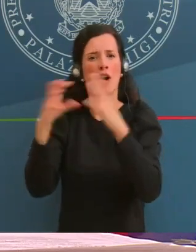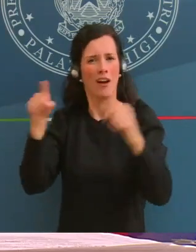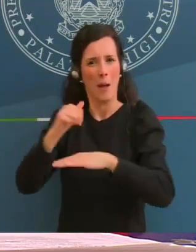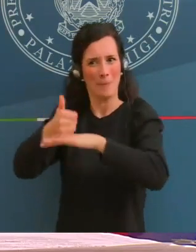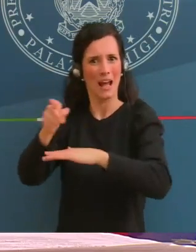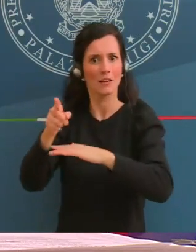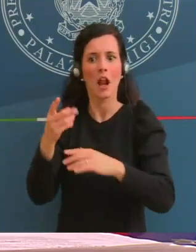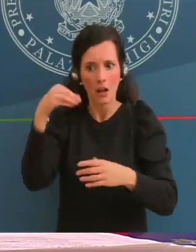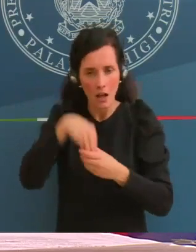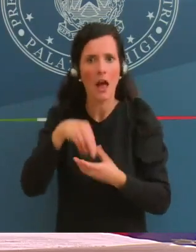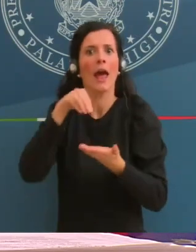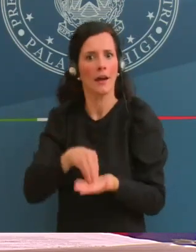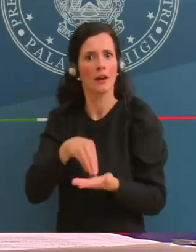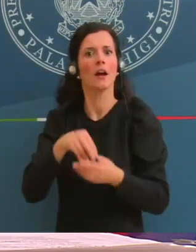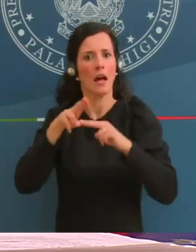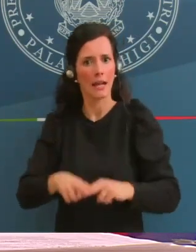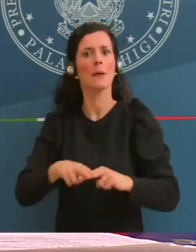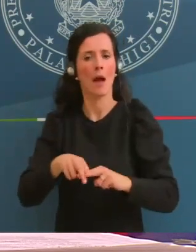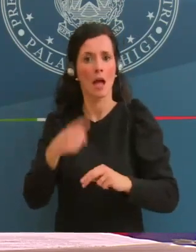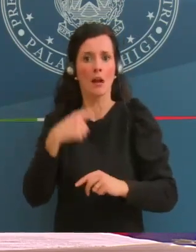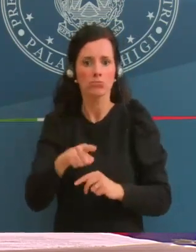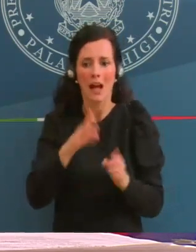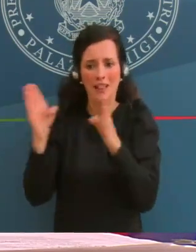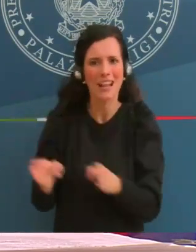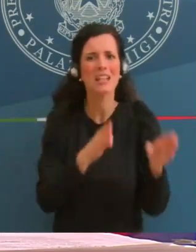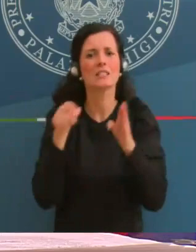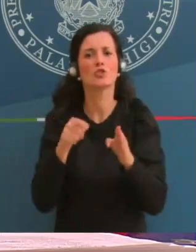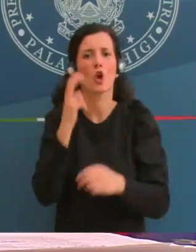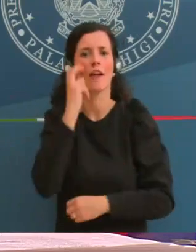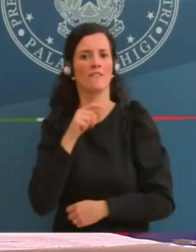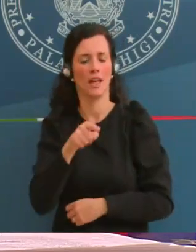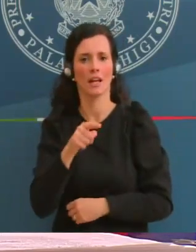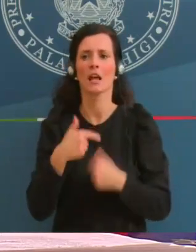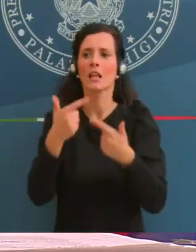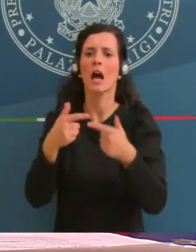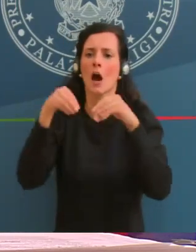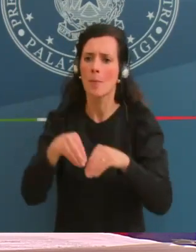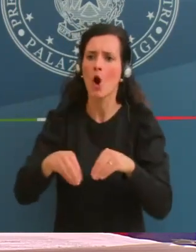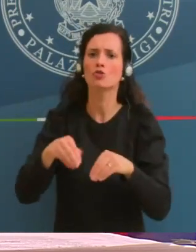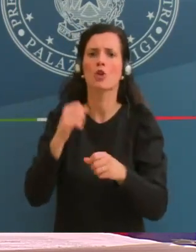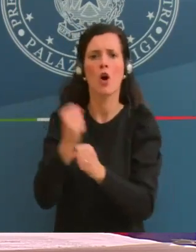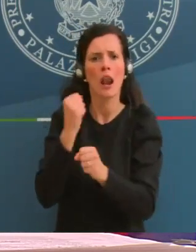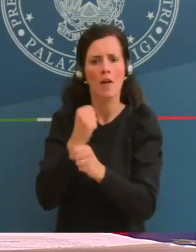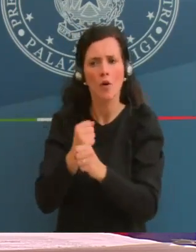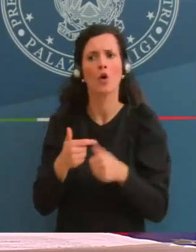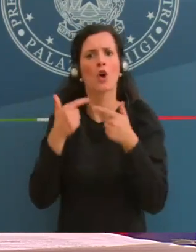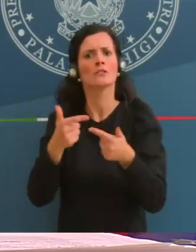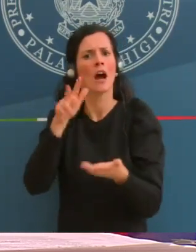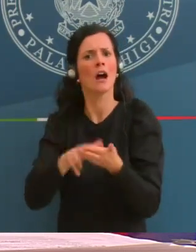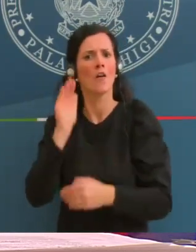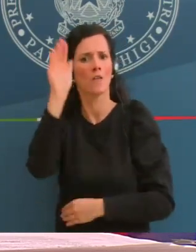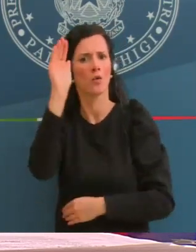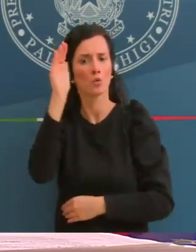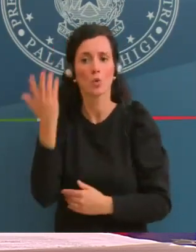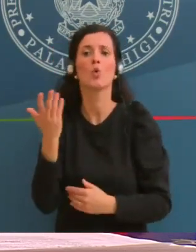anche sicuramente diverso dal passato a quella comunità locale autostrade beh fino adesso